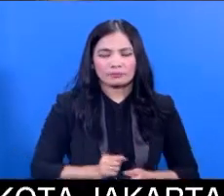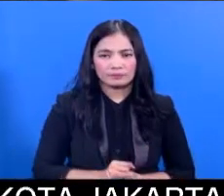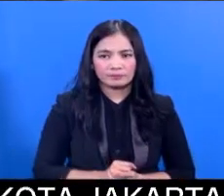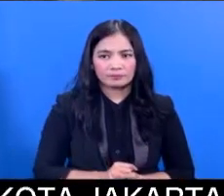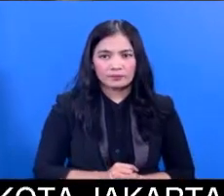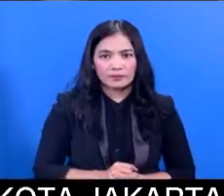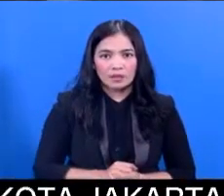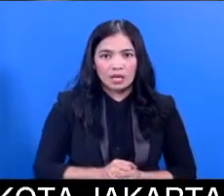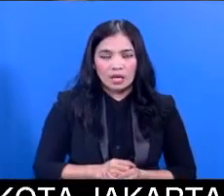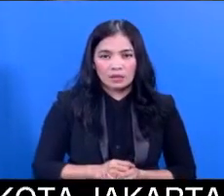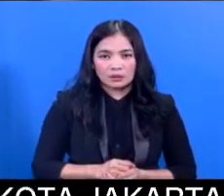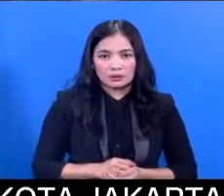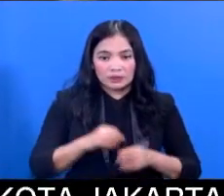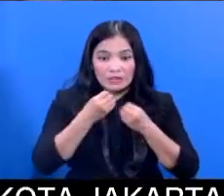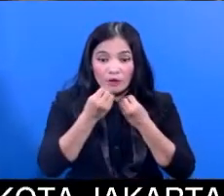pihak keluarga